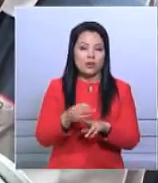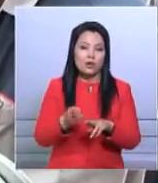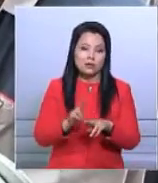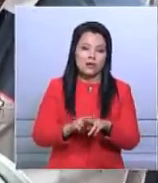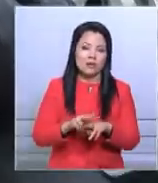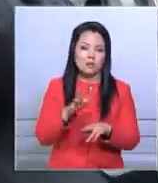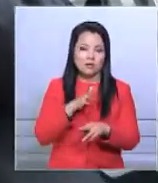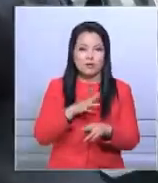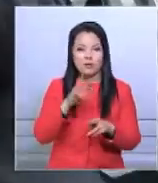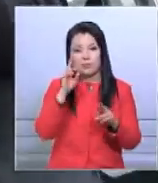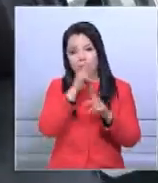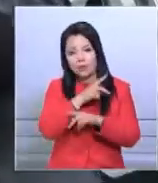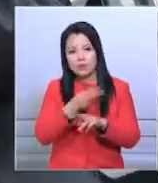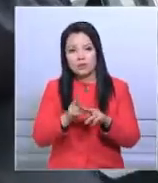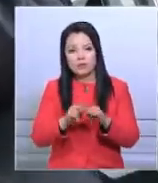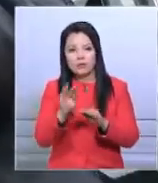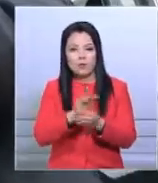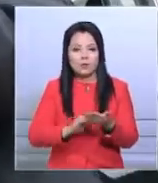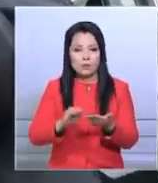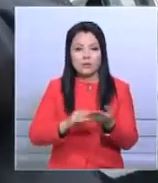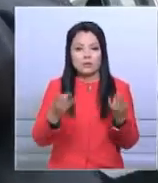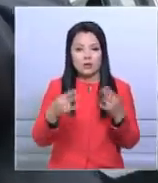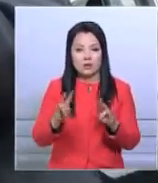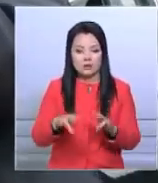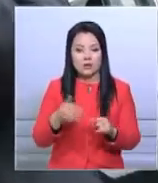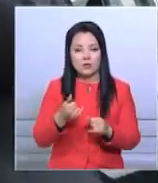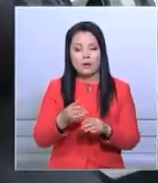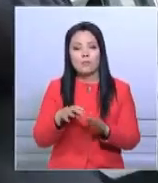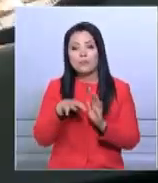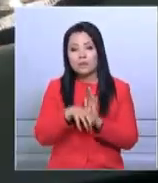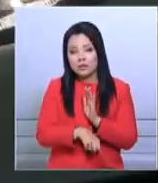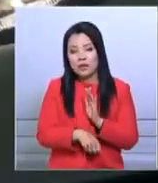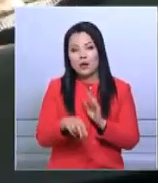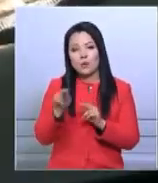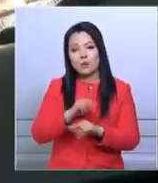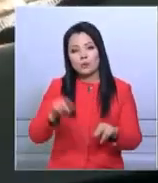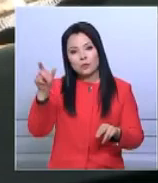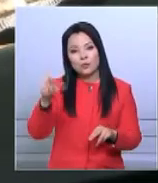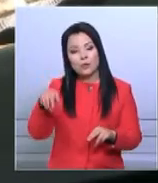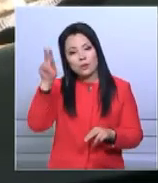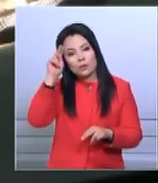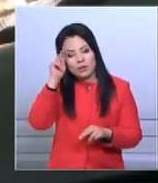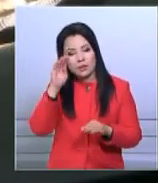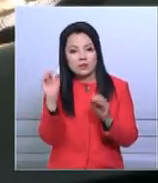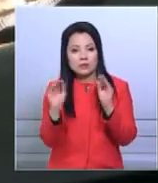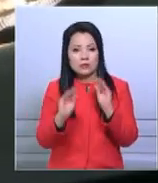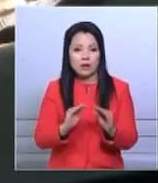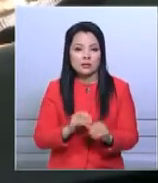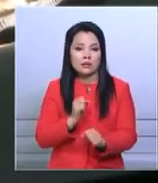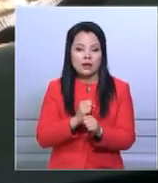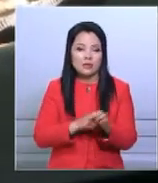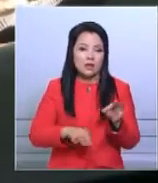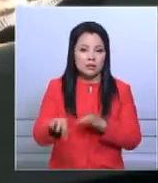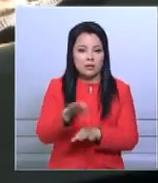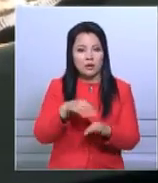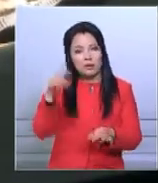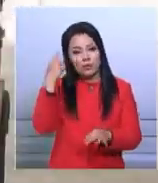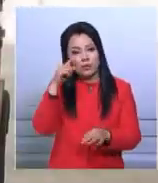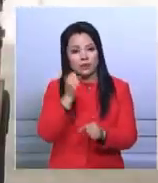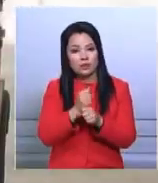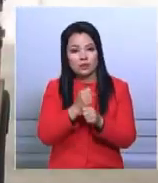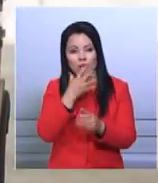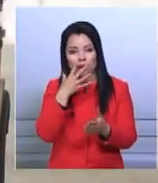мұнда қайталамауға тырыстым, дейді ол. Соңғысын жасауға шәкірттері көмектесіпті. Тоқтың күшімен жүретін көліктің сызбасында өздері жасап